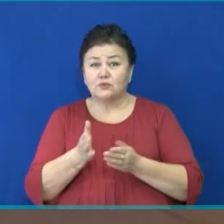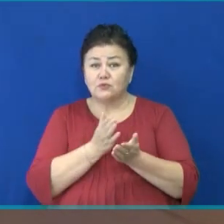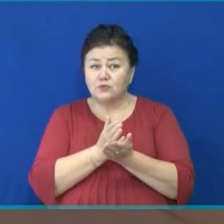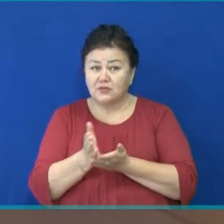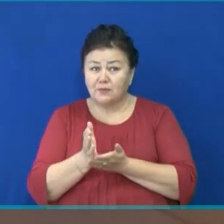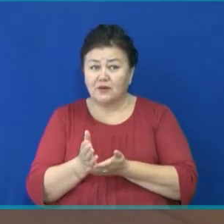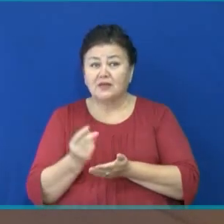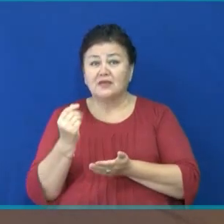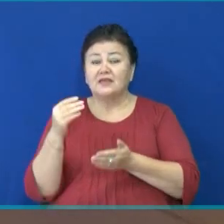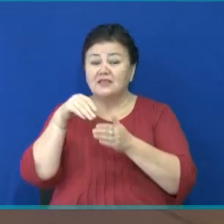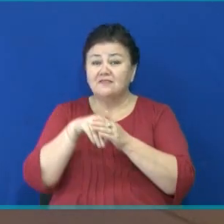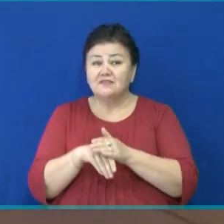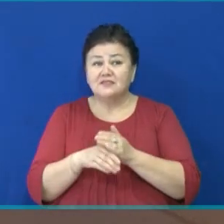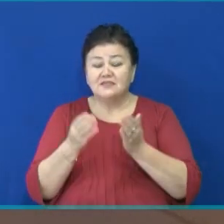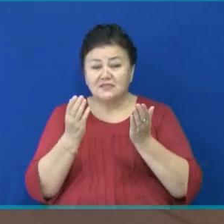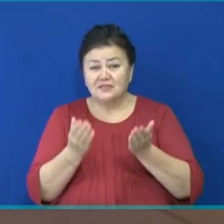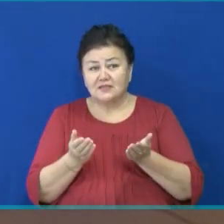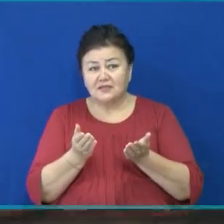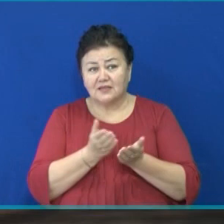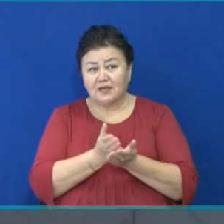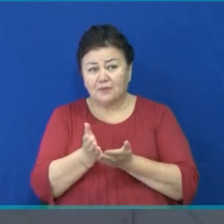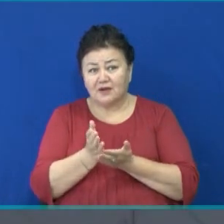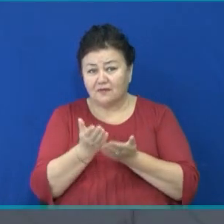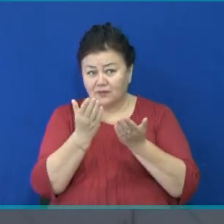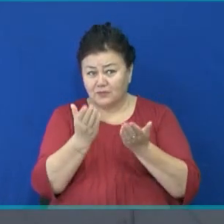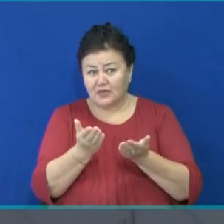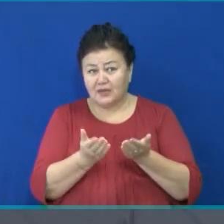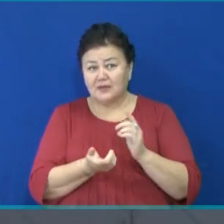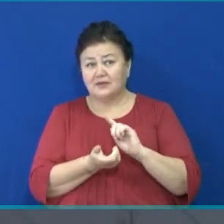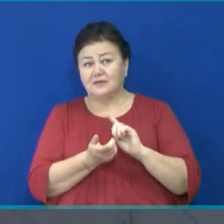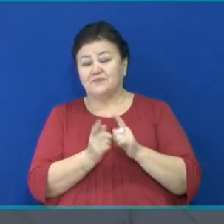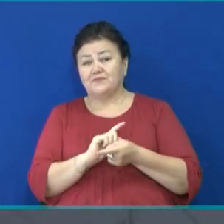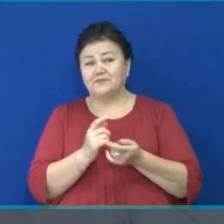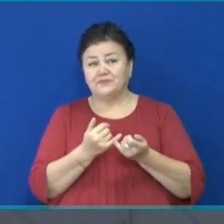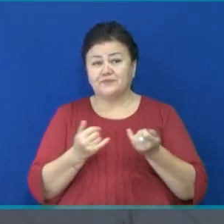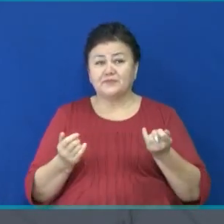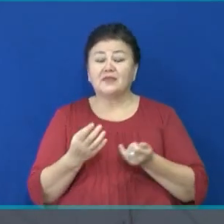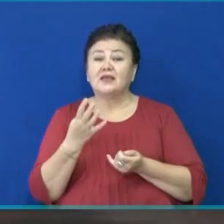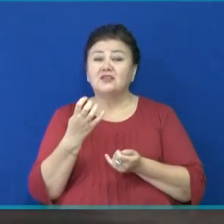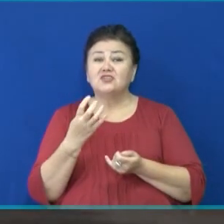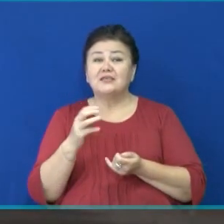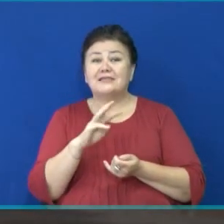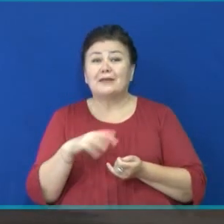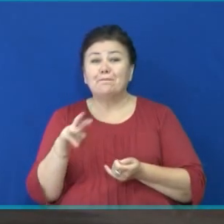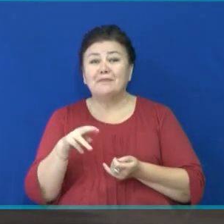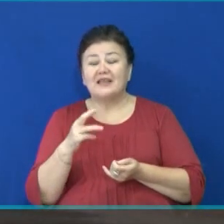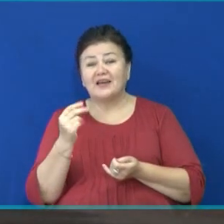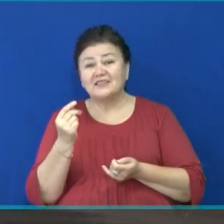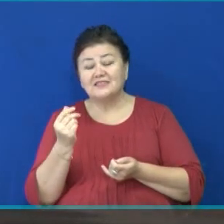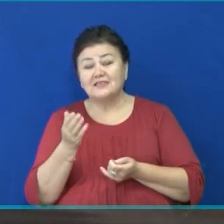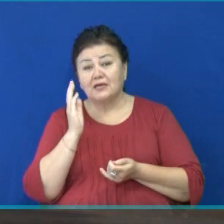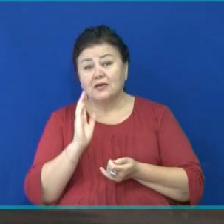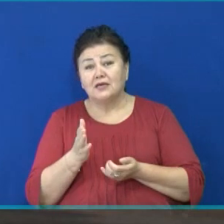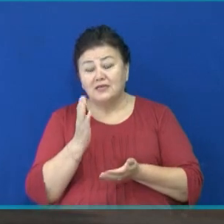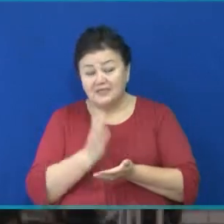және инвестициялық бағдарламаны өзгерту туралы өтініш берді. Бағдарлама салаға жыл сайын 400 миллиард теңгеге дейін инвестиция тартуға мүмкіндік